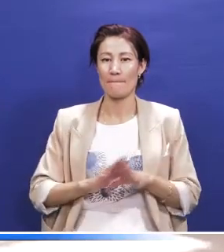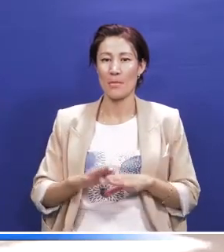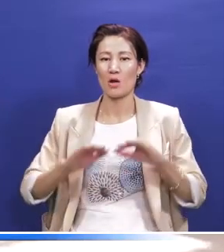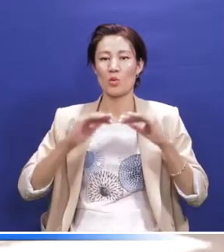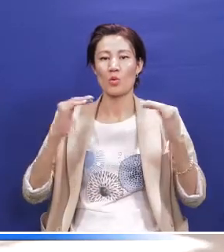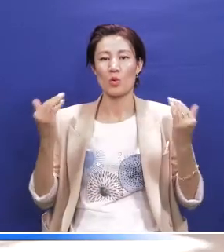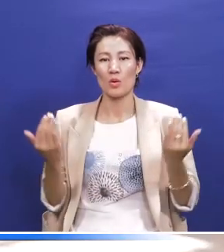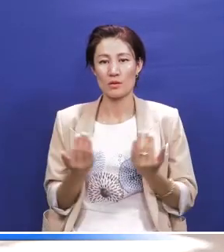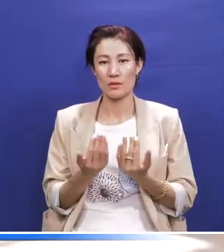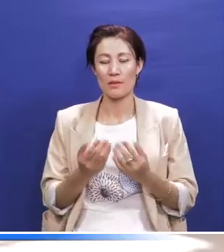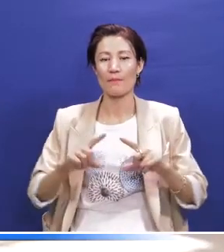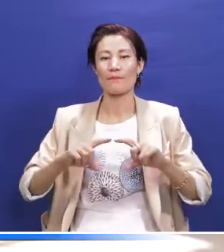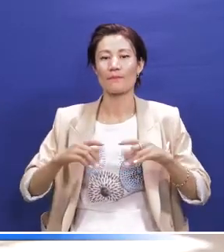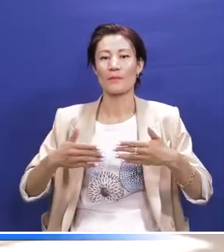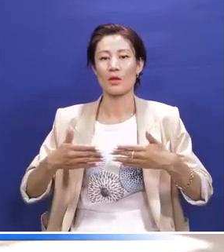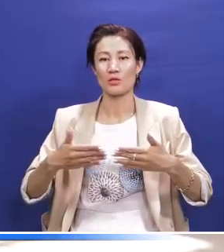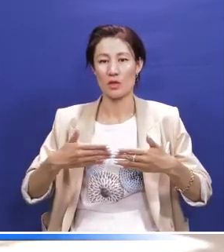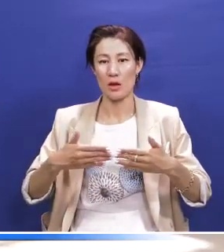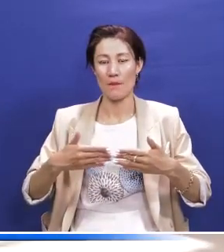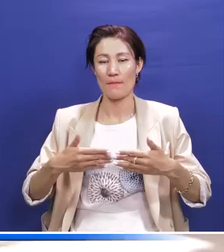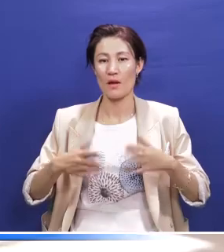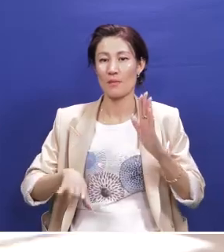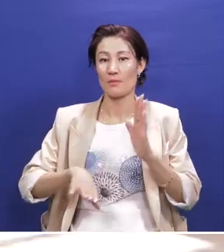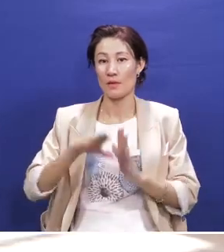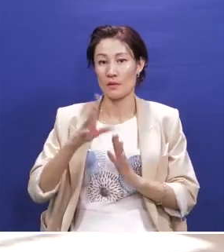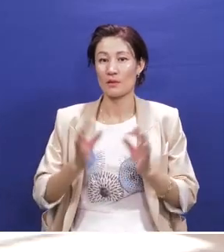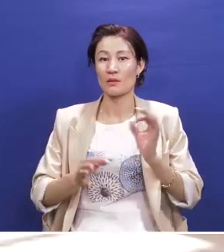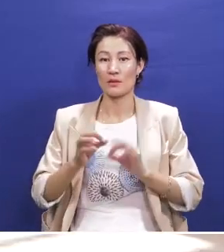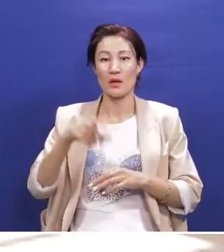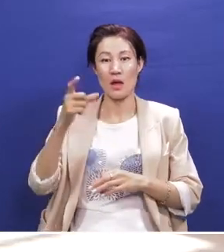қоршап, жан-жағын және биіктетіп қойдық, адамның қолы жетпейтіндей.